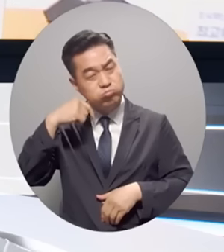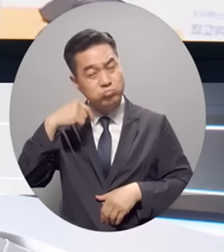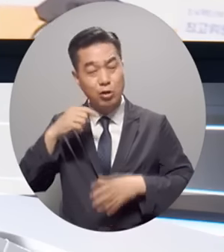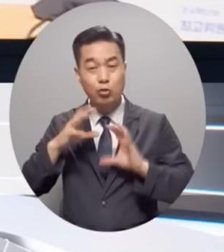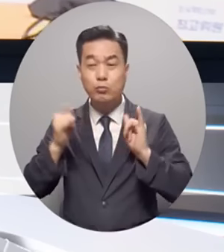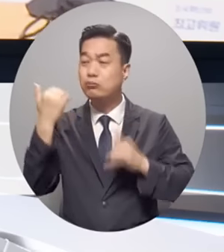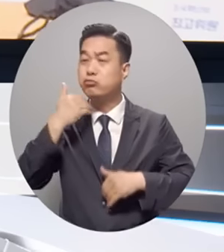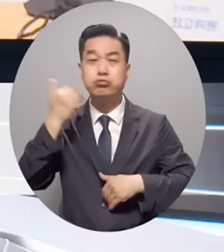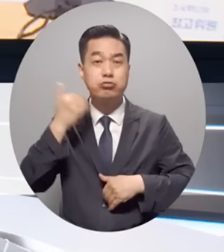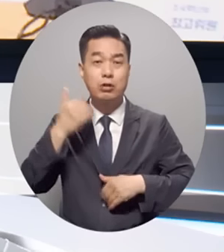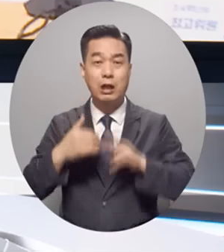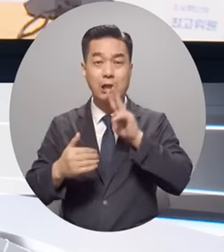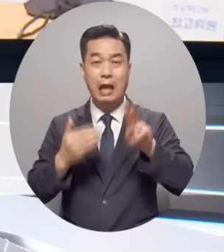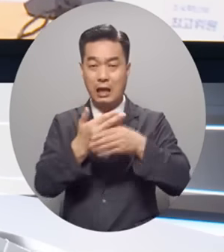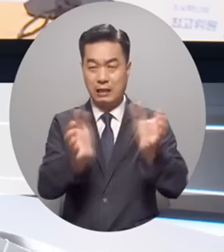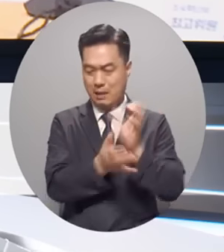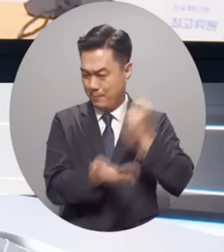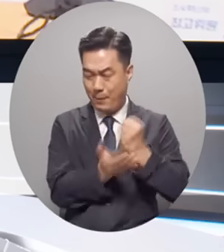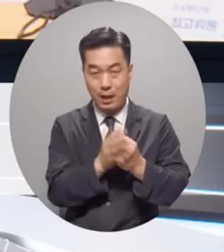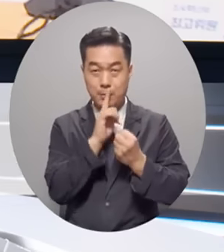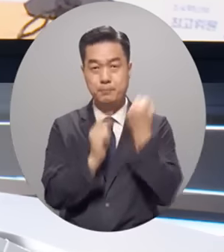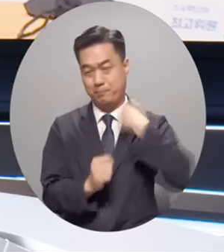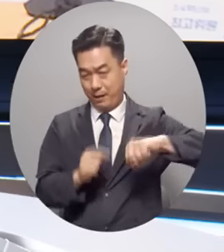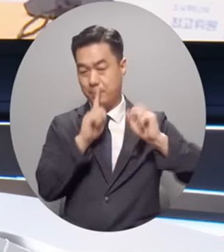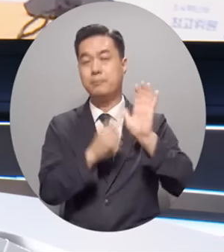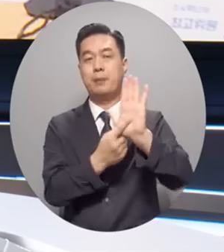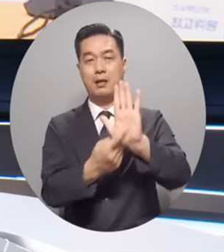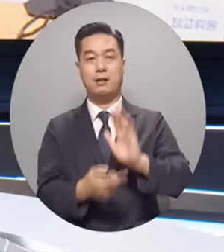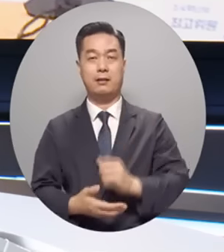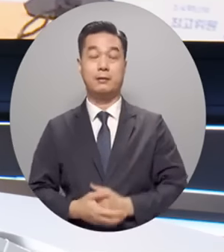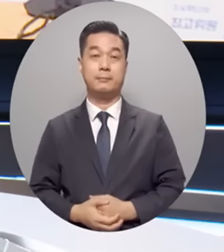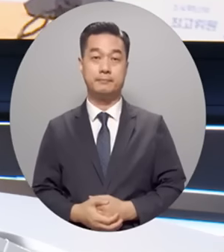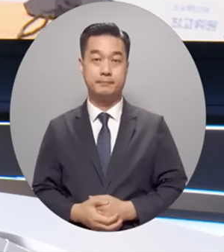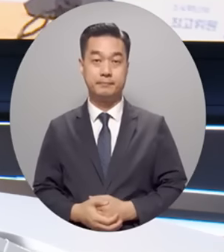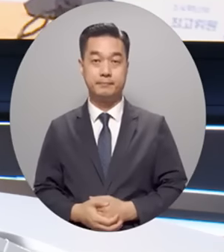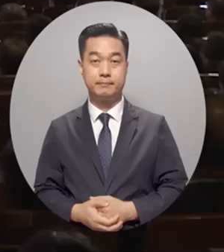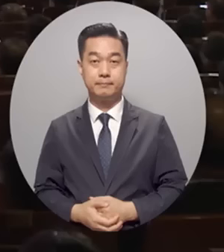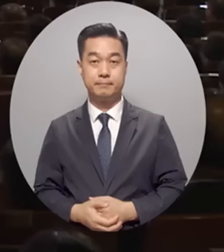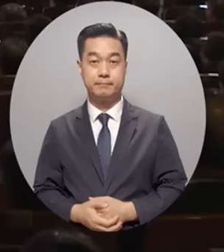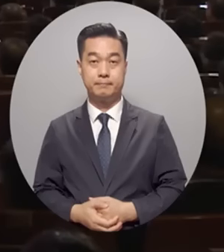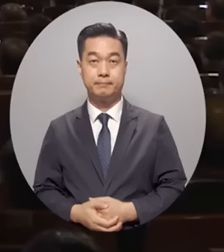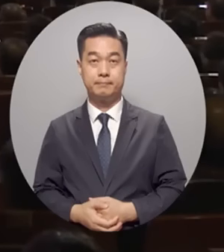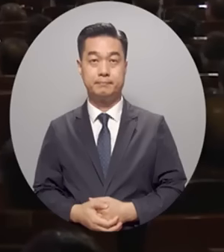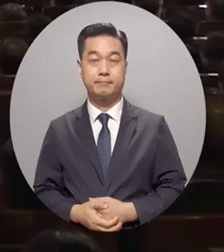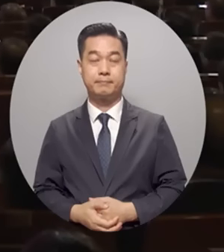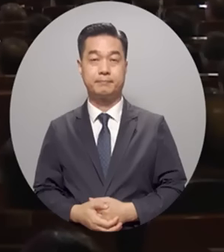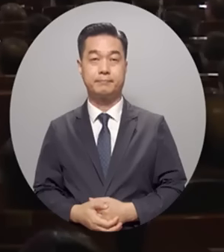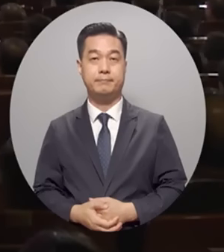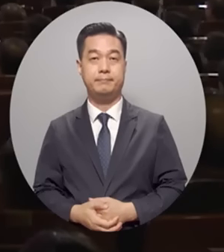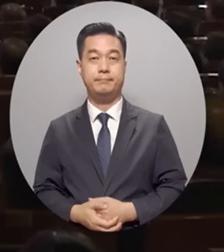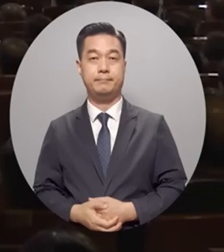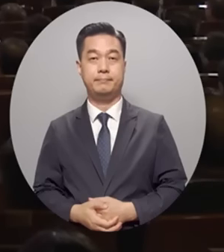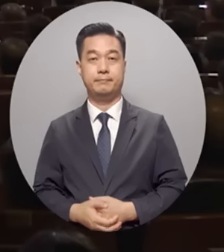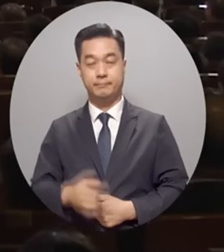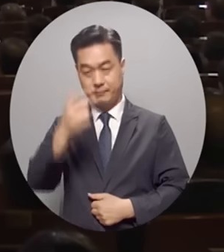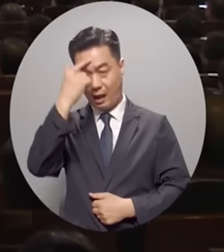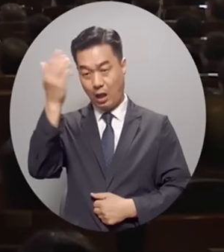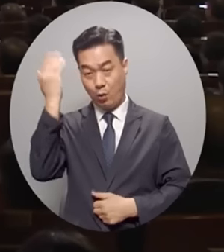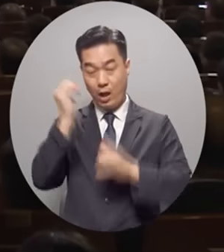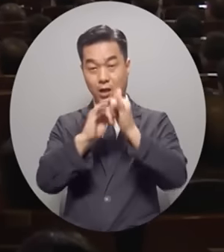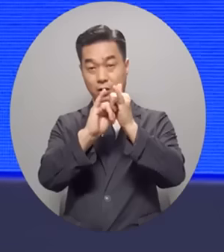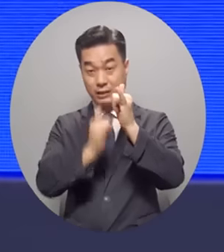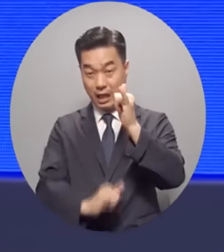누구냐며 야당은 거세게 반발했습니다 구승은 기자의 보도입니다 하고 과거사는 물론